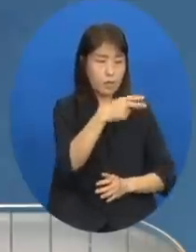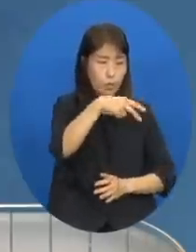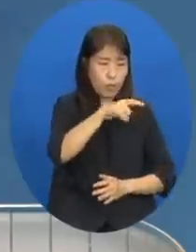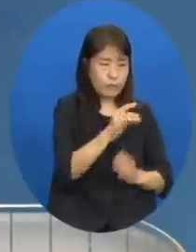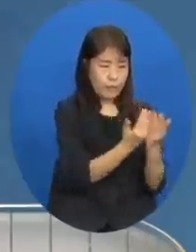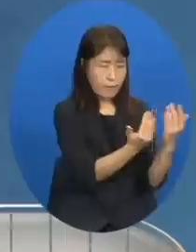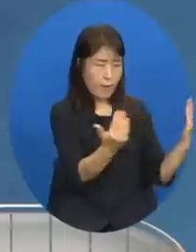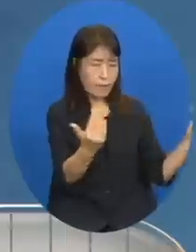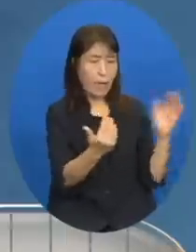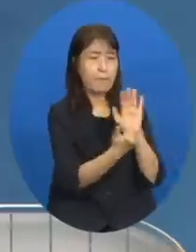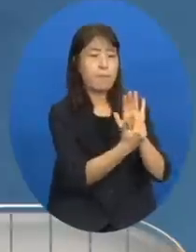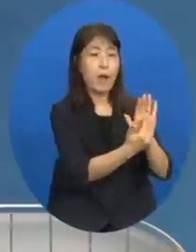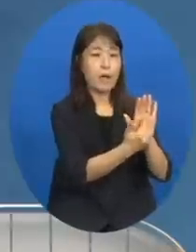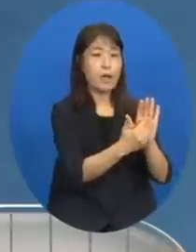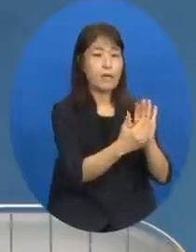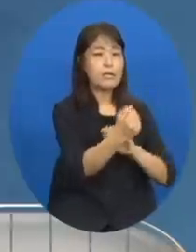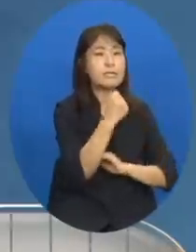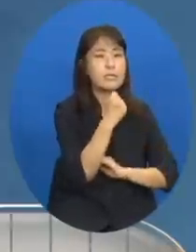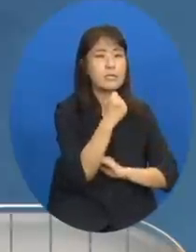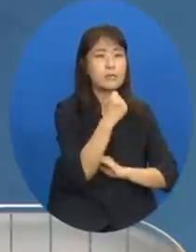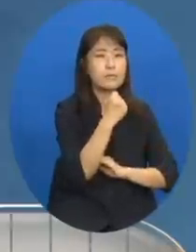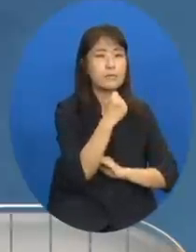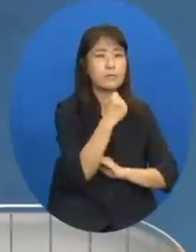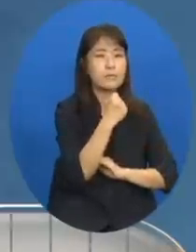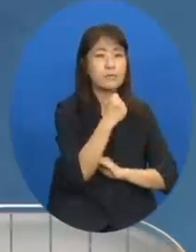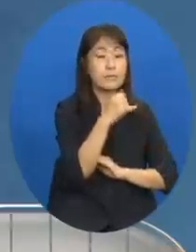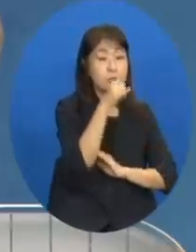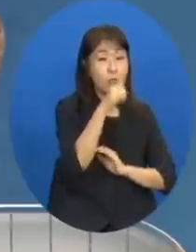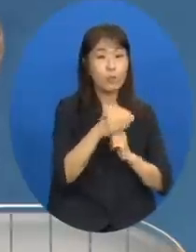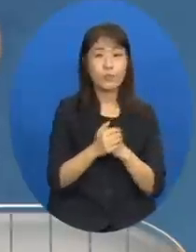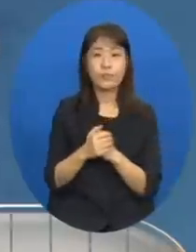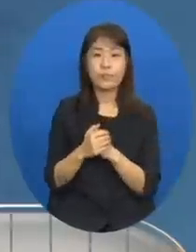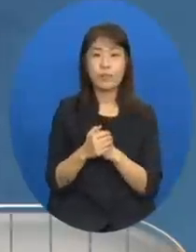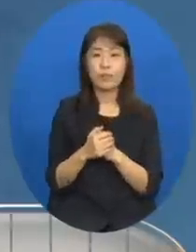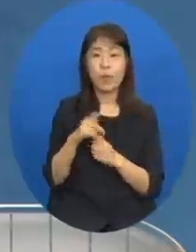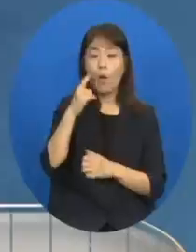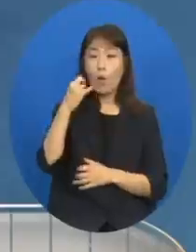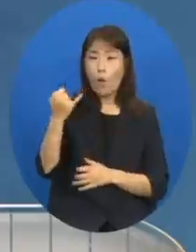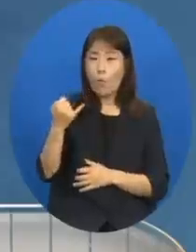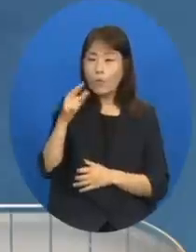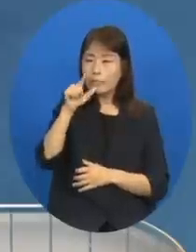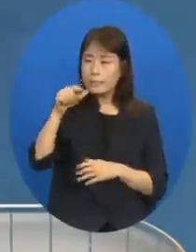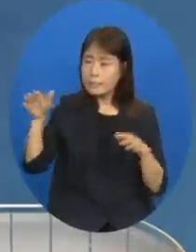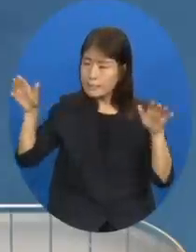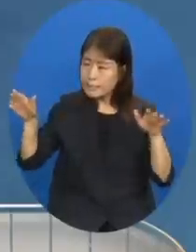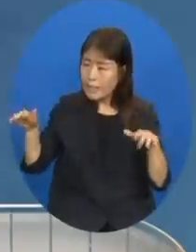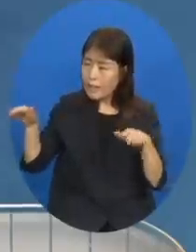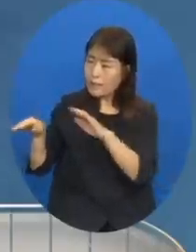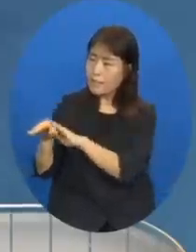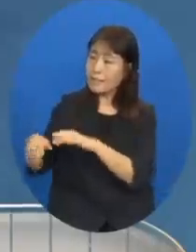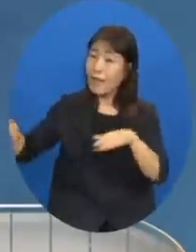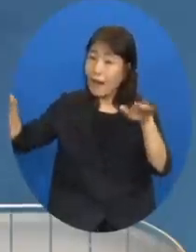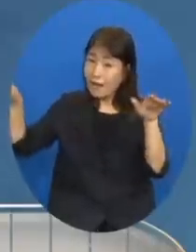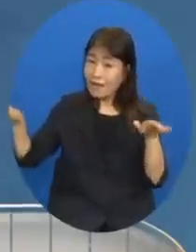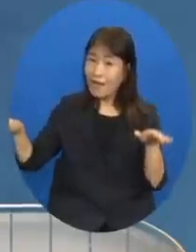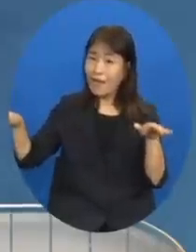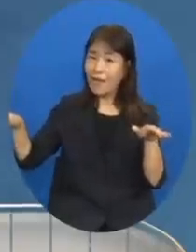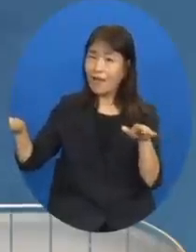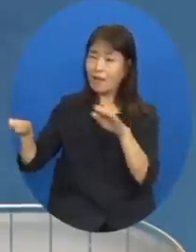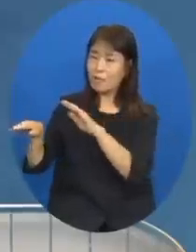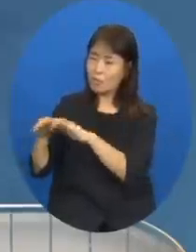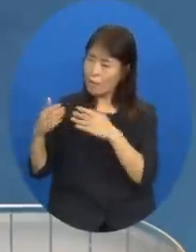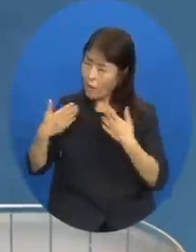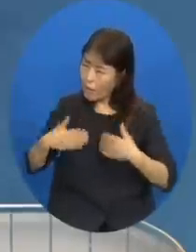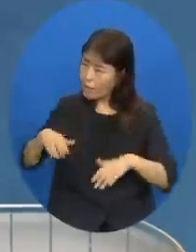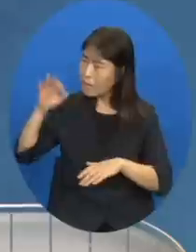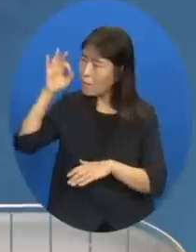그런 힘이 있어 보입니다 그러나 엄히 새해 날개는 굉장히 나약해